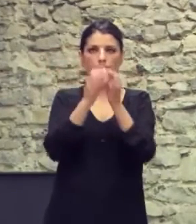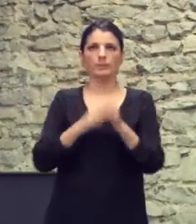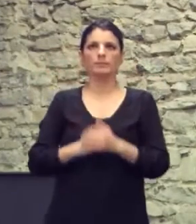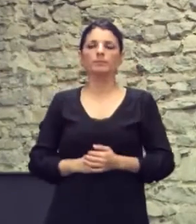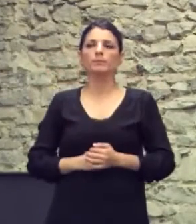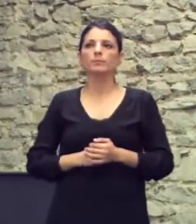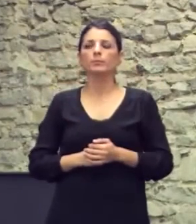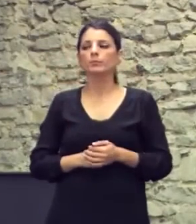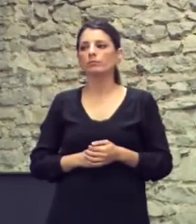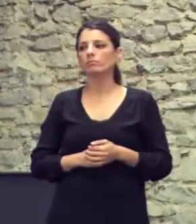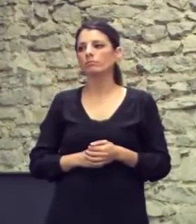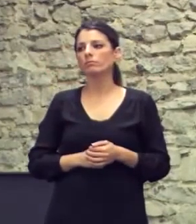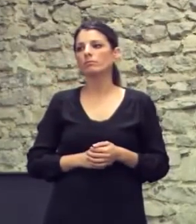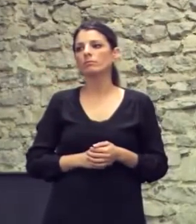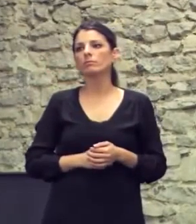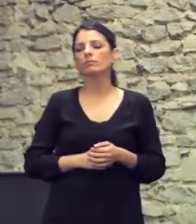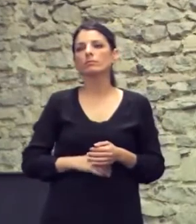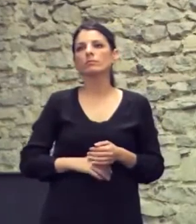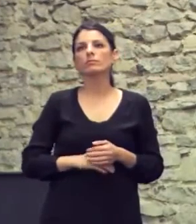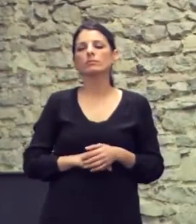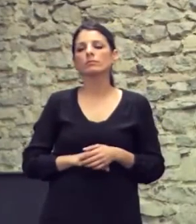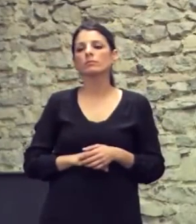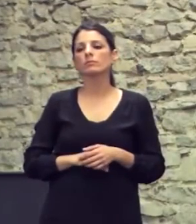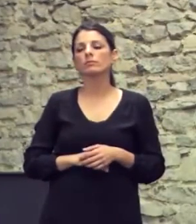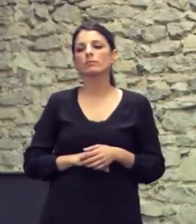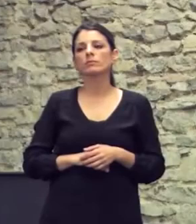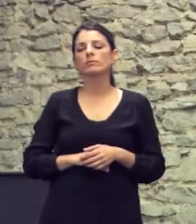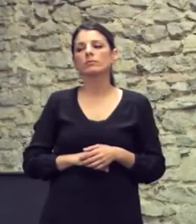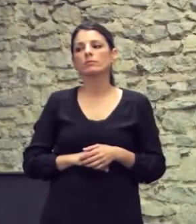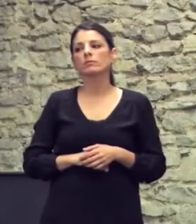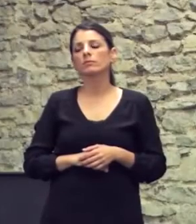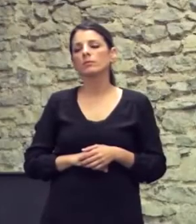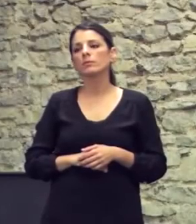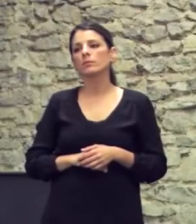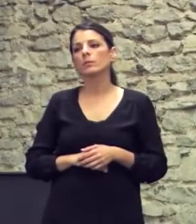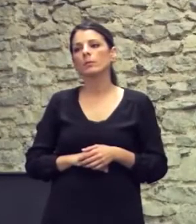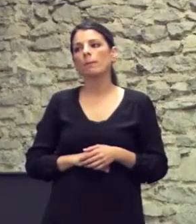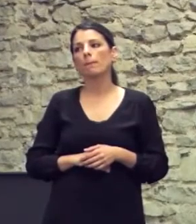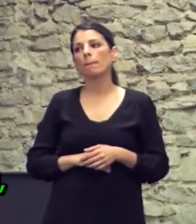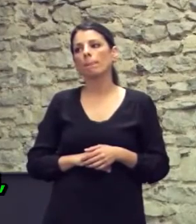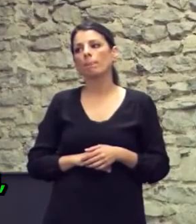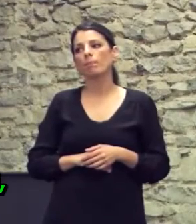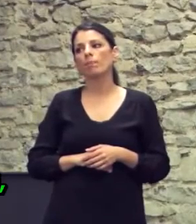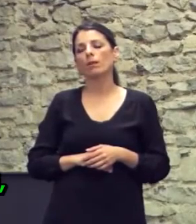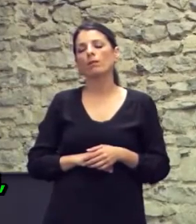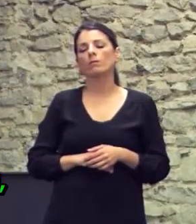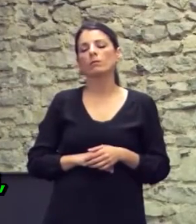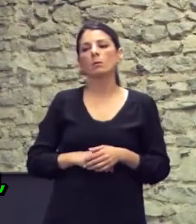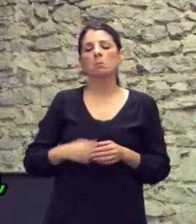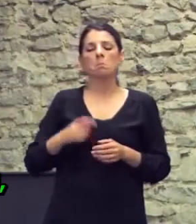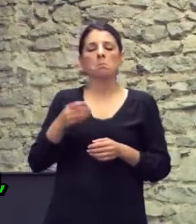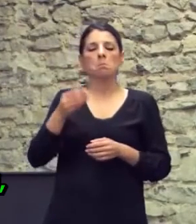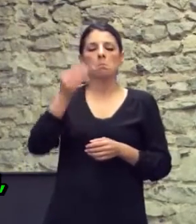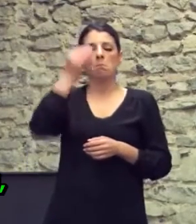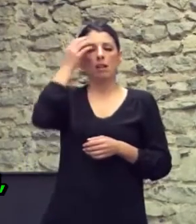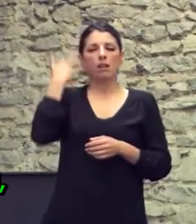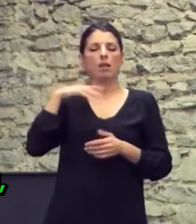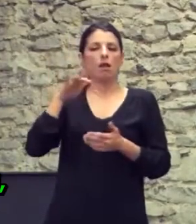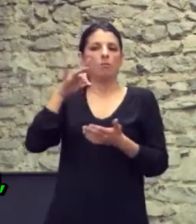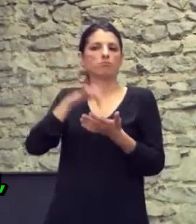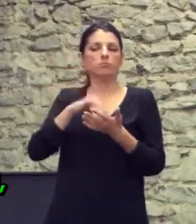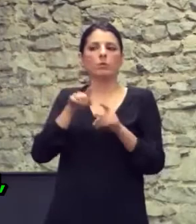Badago momentu historiko bat, gainera zeinetan hasten garen kontu hoieri ekiten, ez? Eta uste dut gay